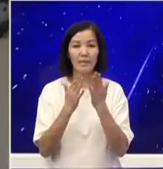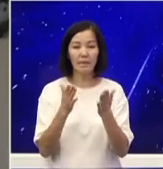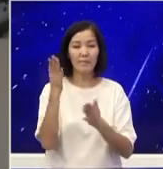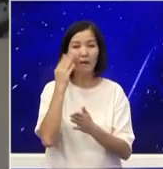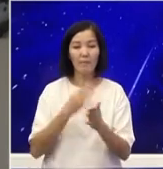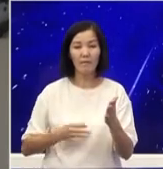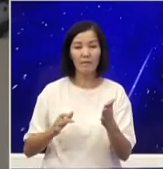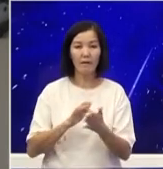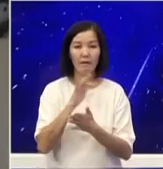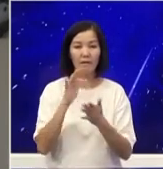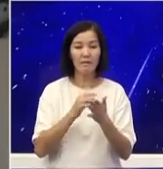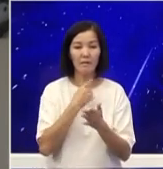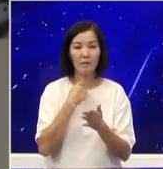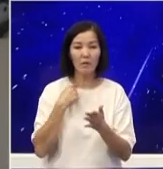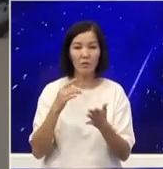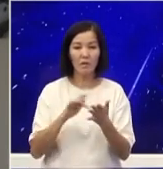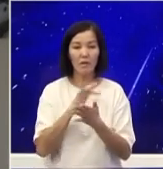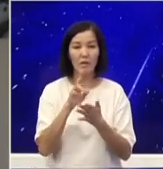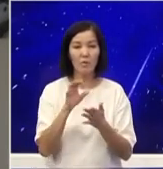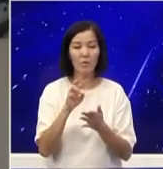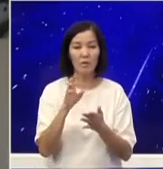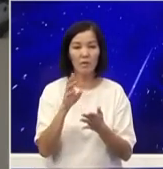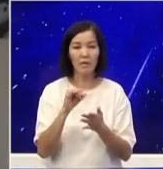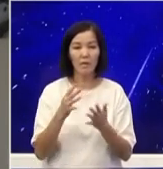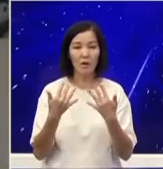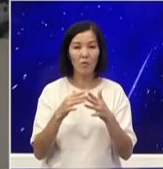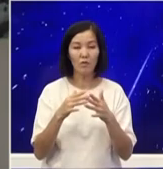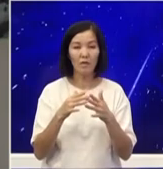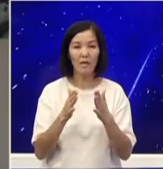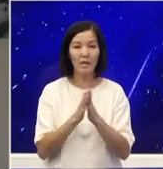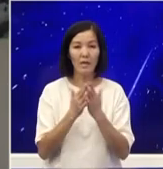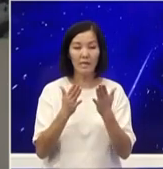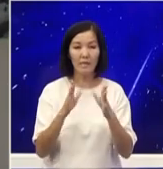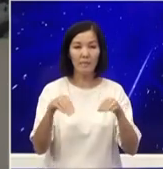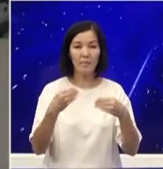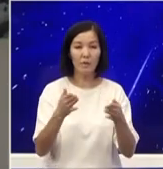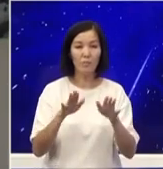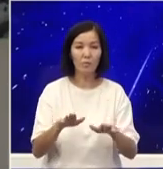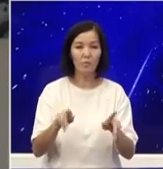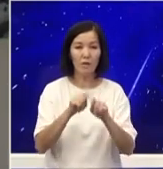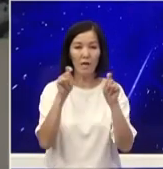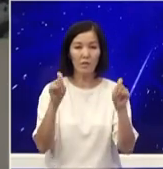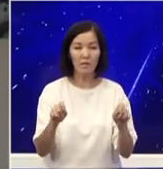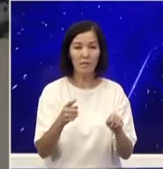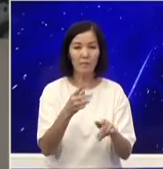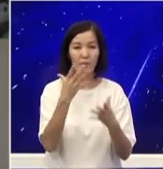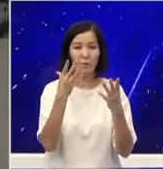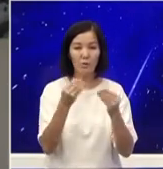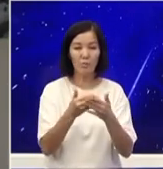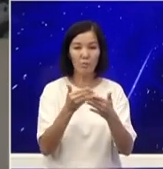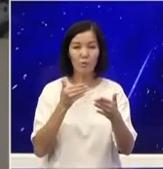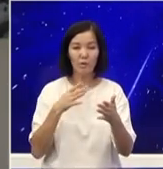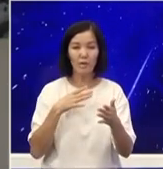қаласында, Талдықорған қаласында, сонымен қатар Көктерек ауылында кітапты тарату пункттерін аштық. Сол арқылы осыдан бір күн бұрын